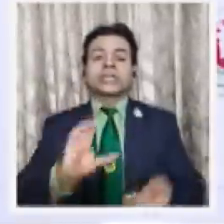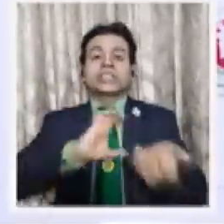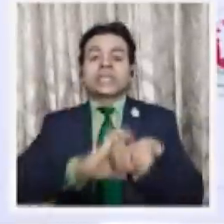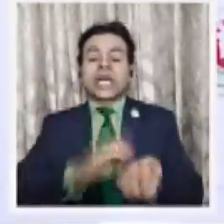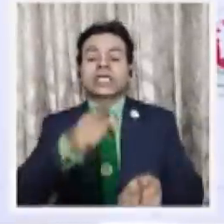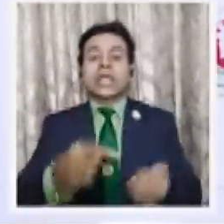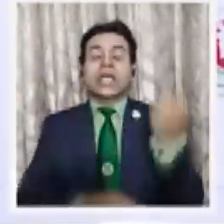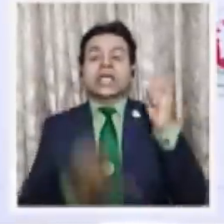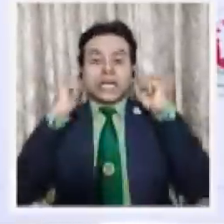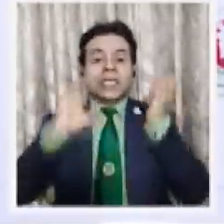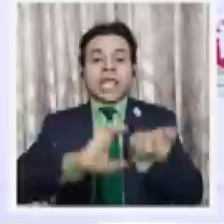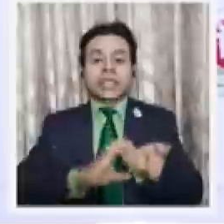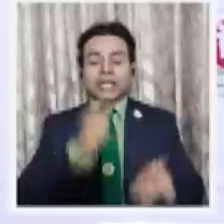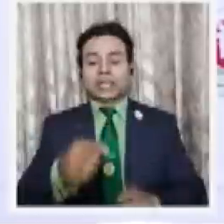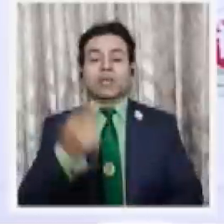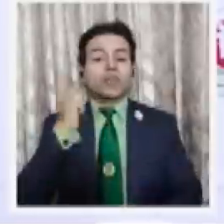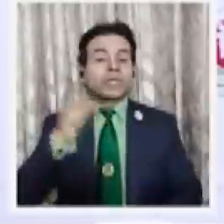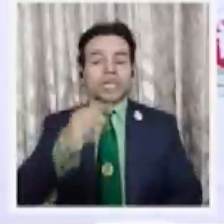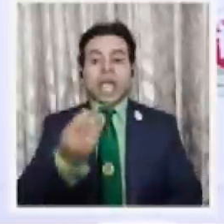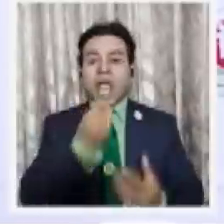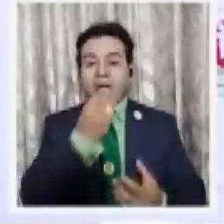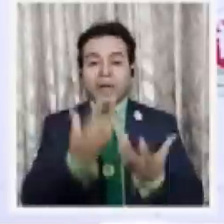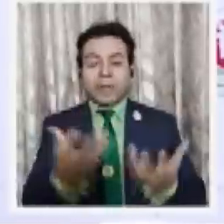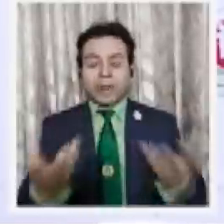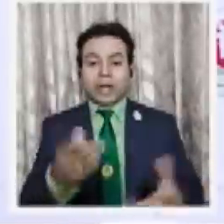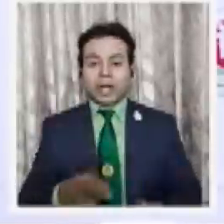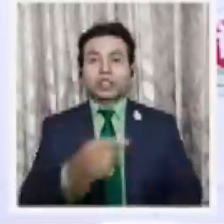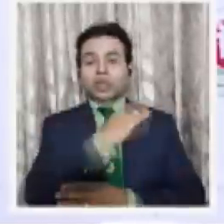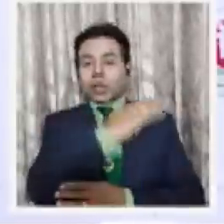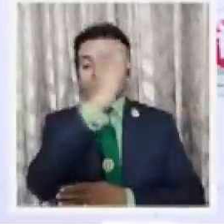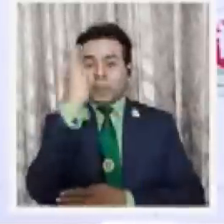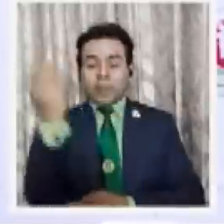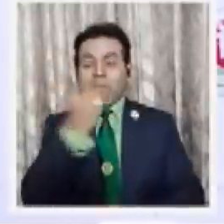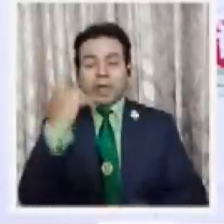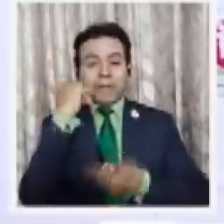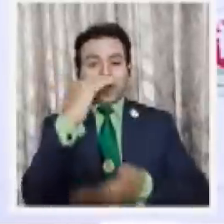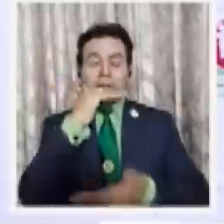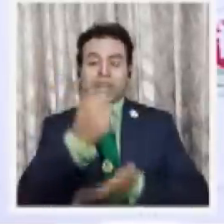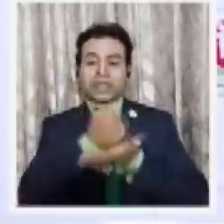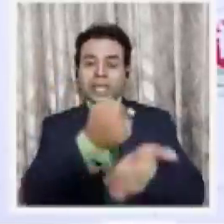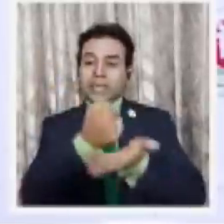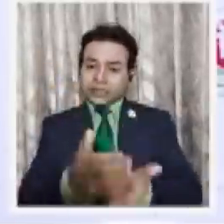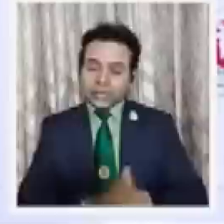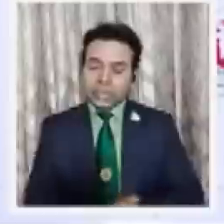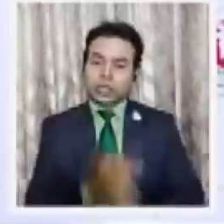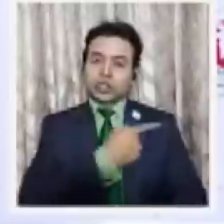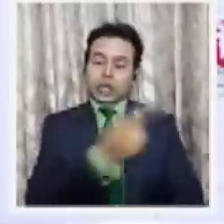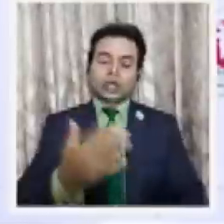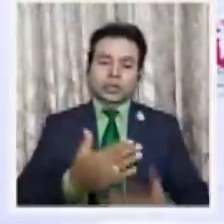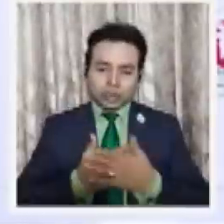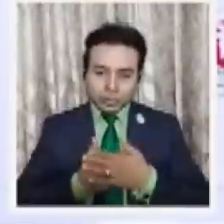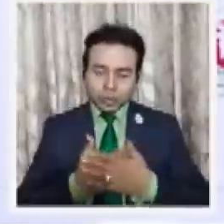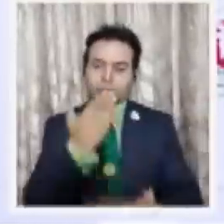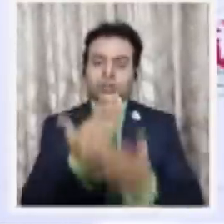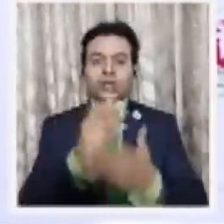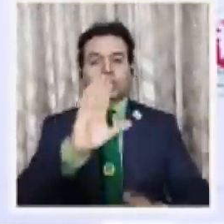এবং নিয়মিত সুরক্ষা সরঞ্জাম সহ দায়িত্ব পালনরত চিকিৎসক ও স্বাস্থ্যকর্মীদের জন্য খাবার বণ্টন করা হচ্ছে। আমরা সকল